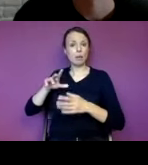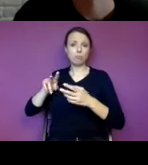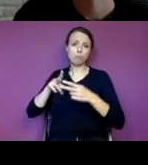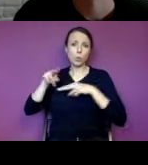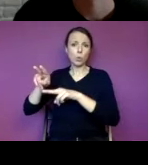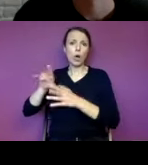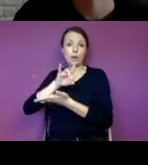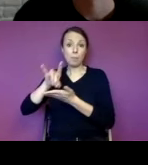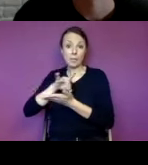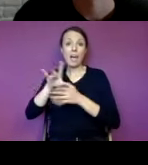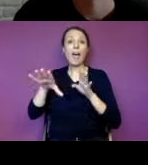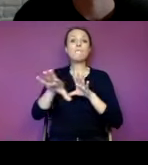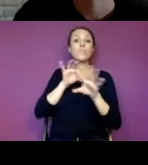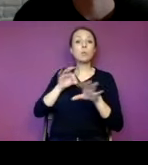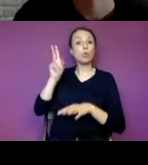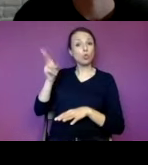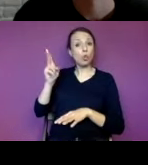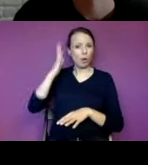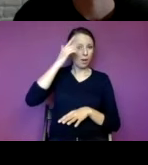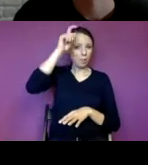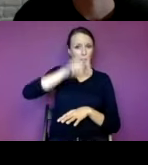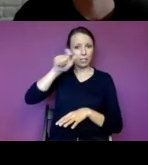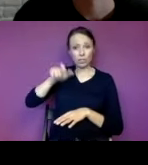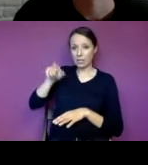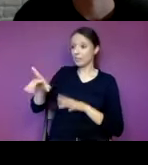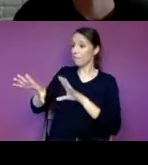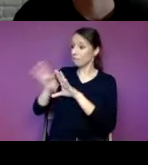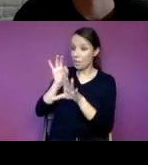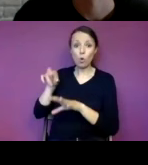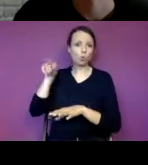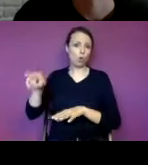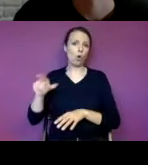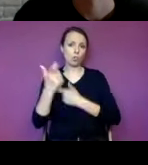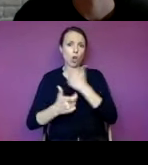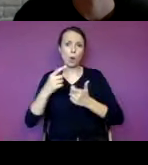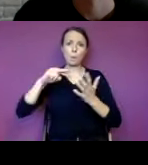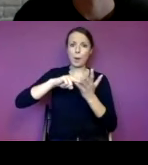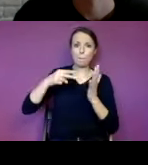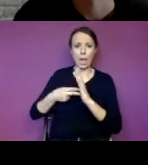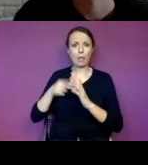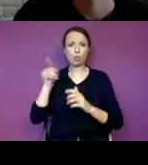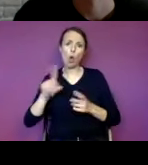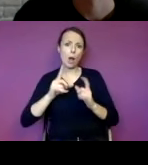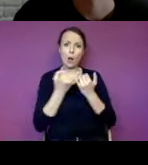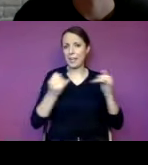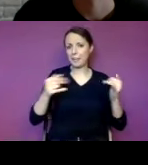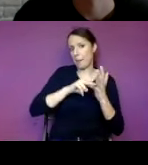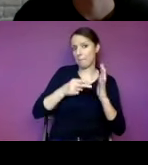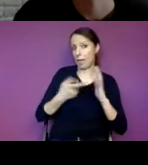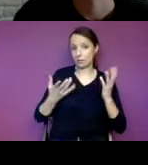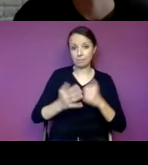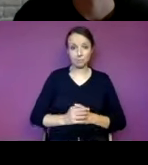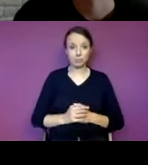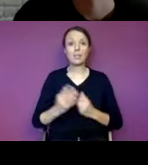taki robią albo robią inny. I teraz tu jest niezwykle istotne, prawda, że właściwie ci, którzy przybywają na tą